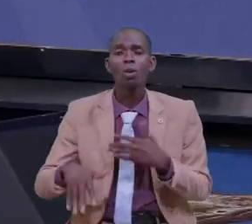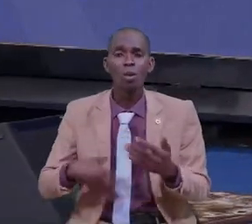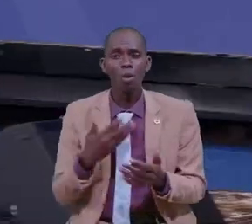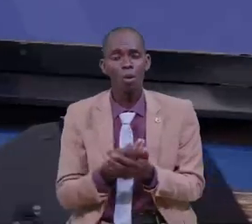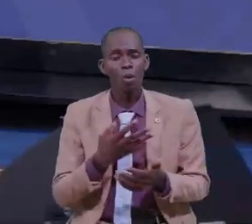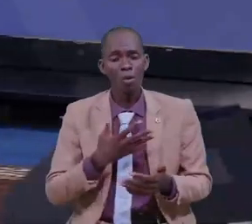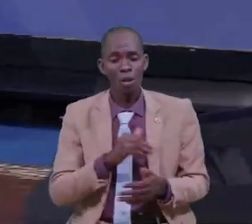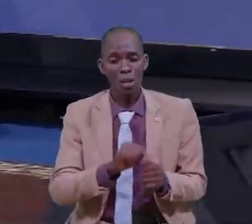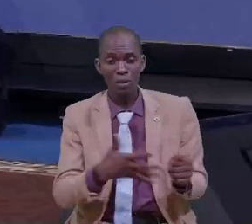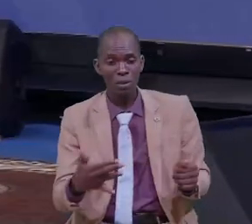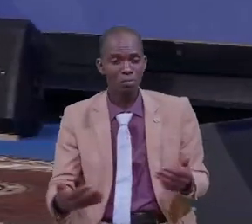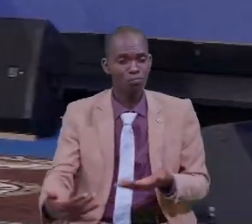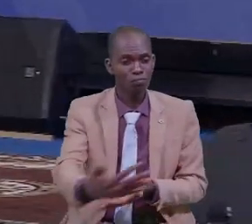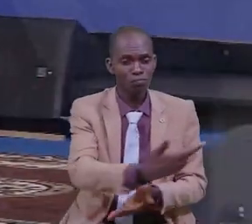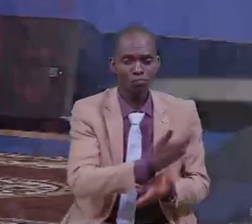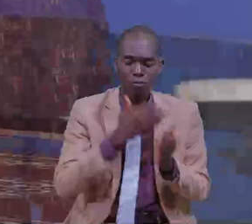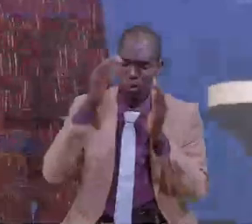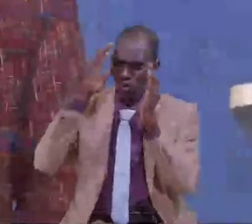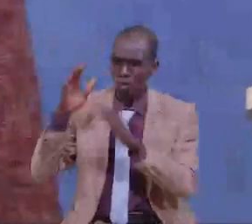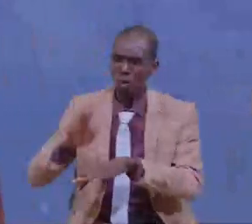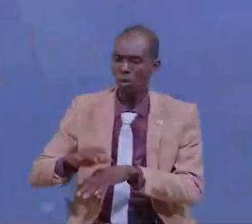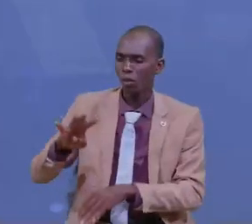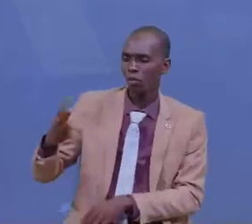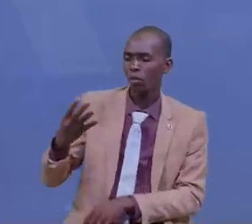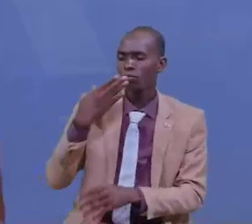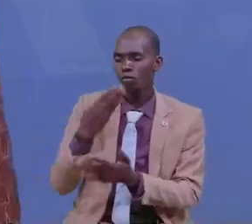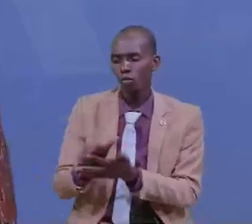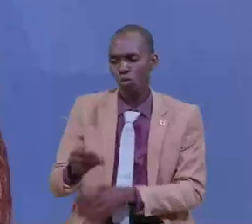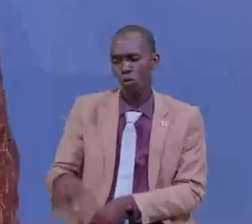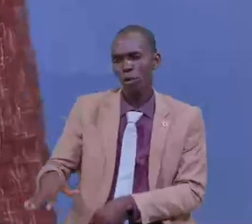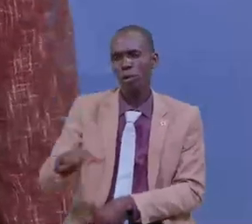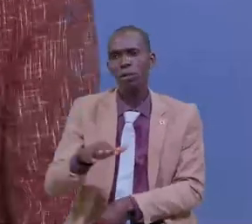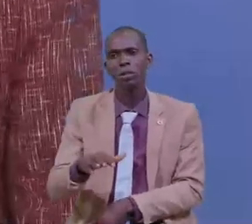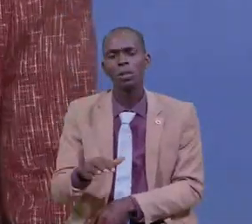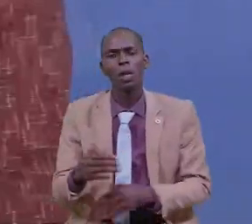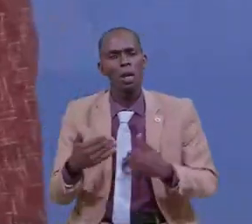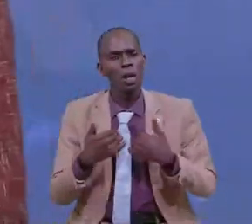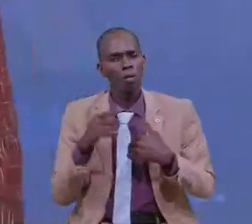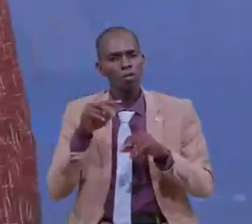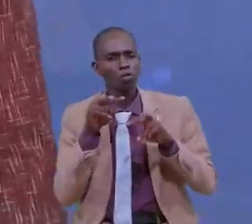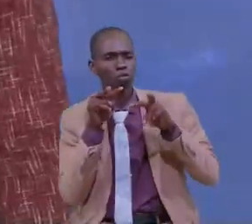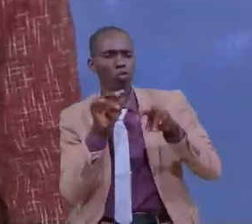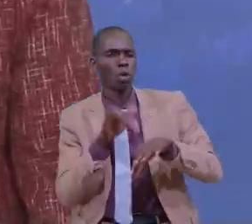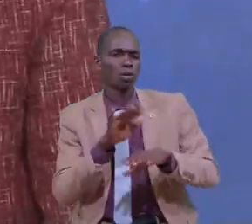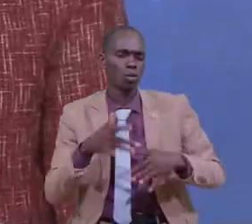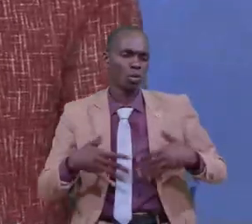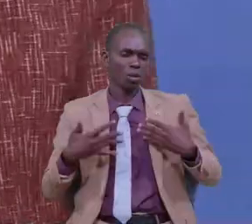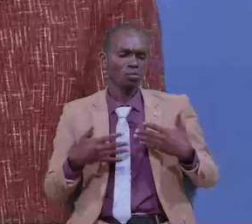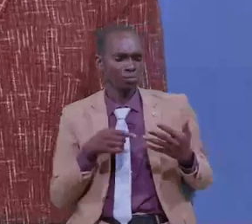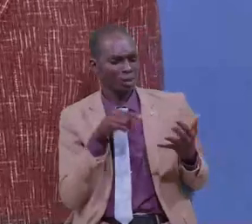segments, je mets tout maintenant sur la bonne terre. Est-ce que tu le fais dans ta vie? Est-ce que tu as regardé ta vie?